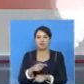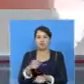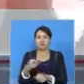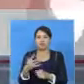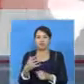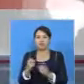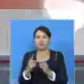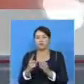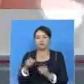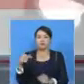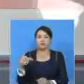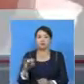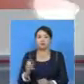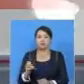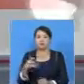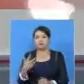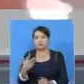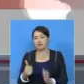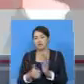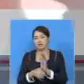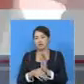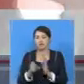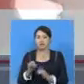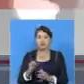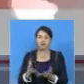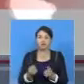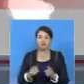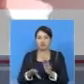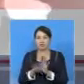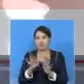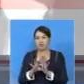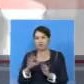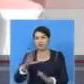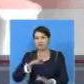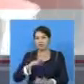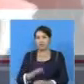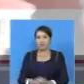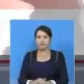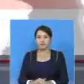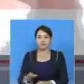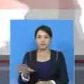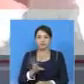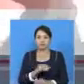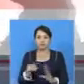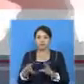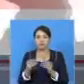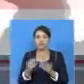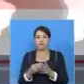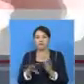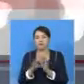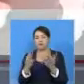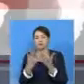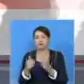5-11-ге 1436-сы бюллетен алған сайлаушылар болды. Бұл бар жалпы сайлаушылар